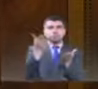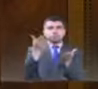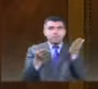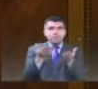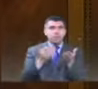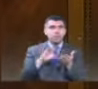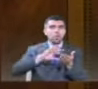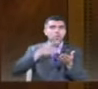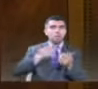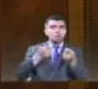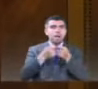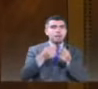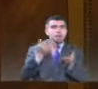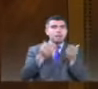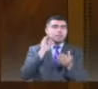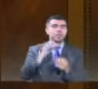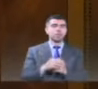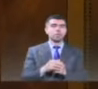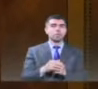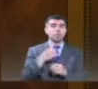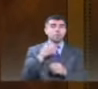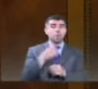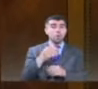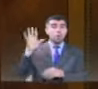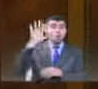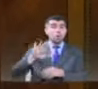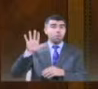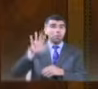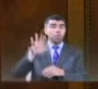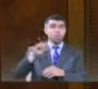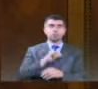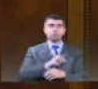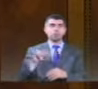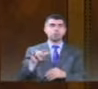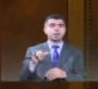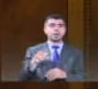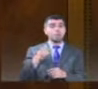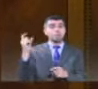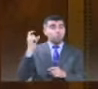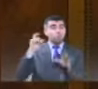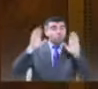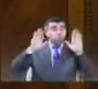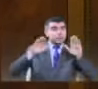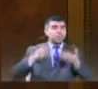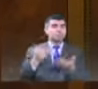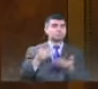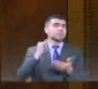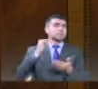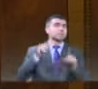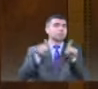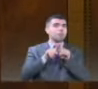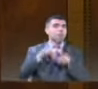المصالح ديالو، بالتقدير ديالو. حنا ماشي دوله اوروبيه، ما عمرنا نكون اوروبيين، حنا عندنا صفات